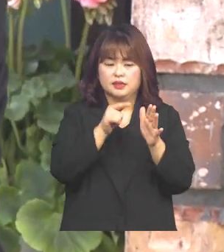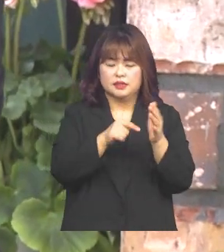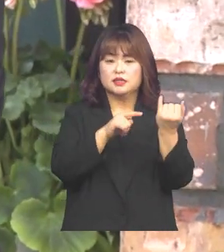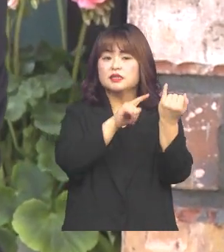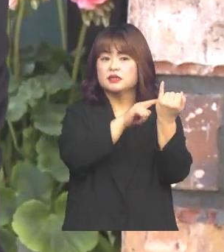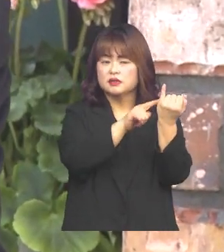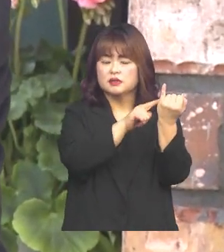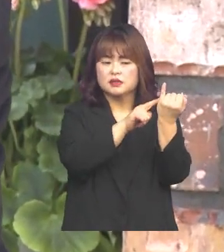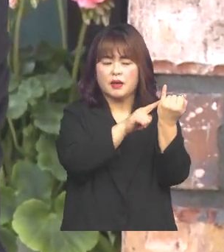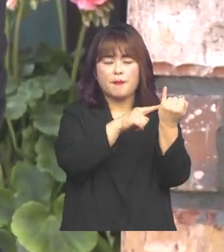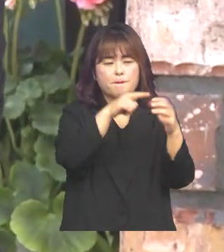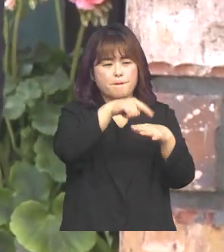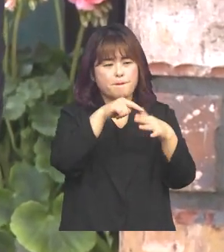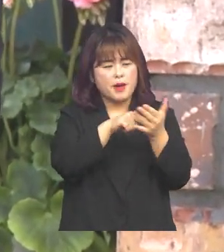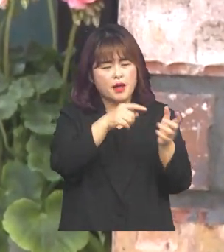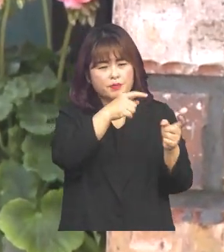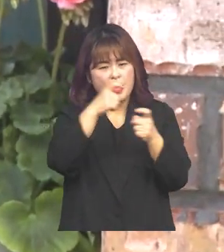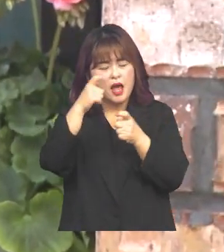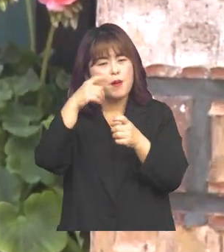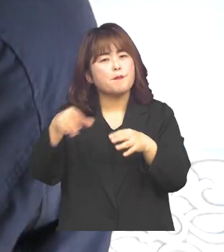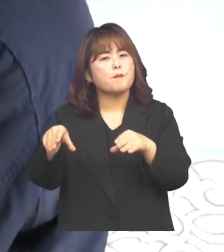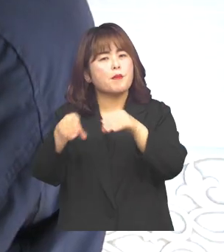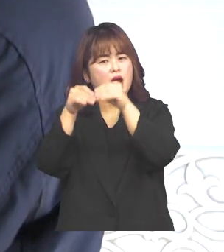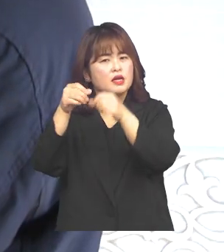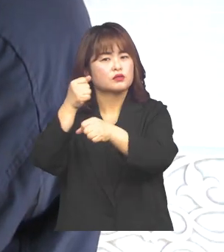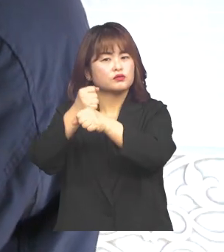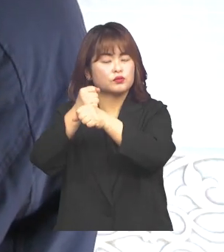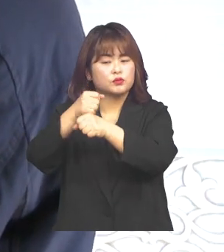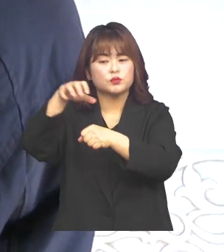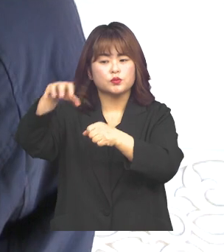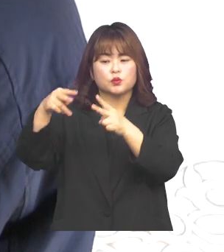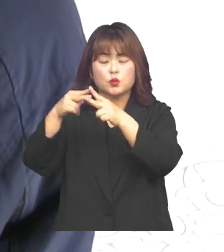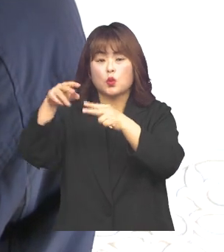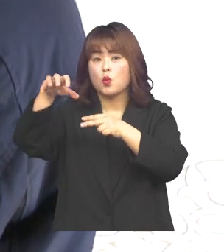시는 오 지사의 염원을 담아 반도체 클러스터